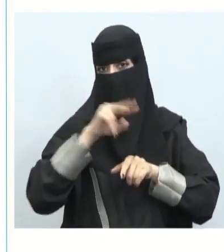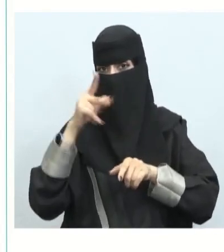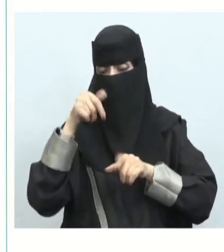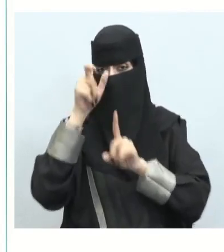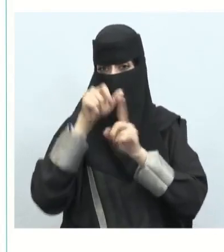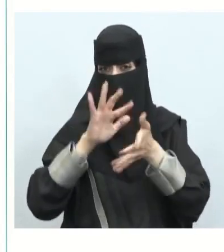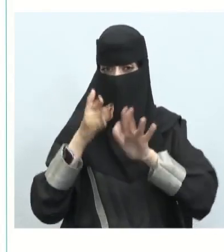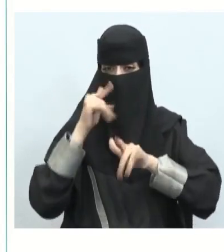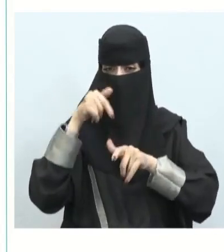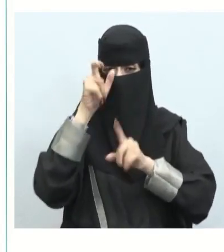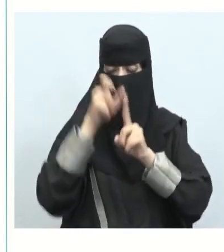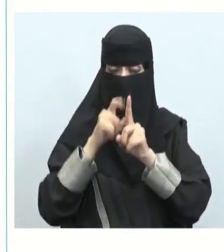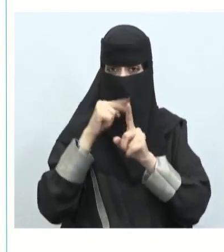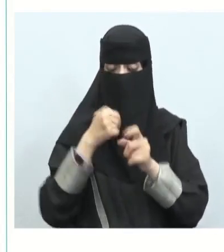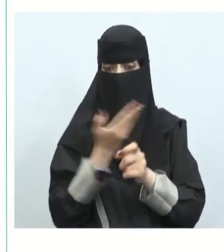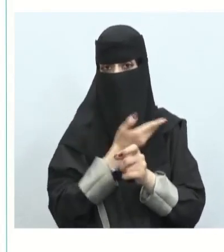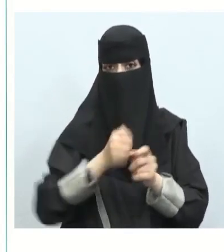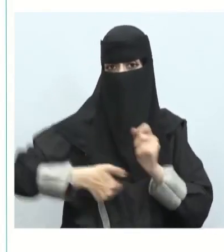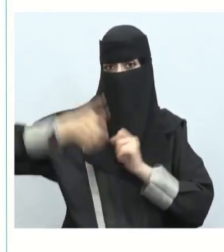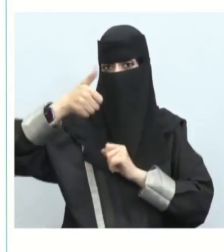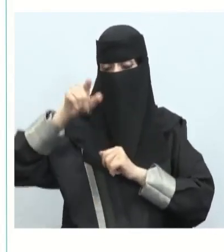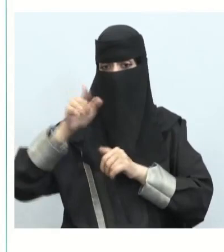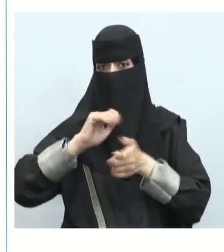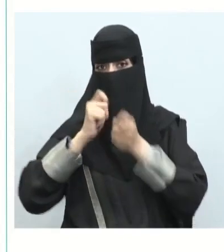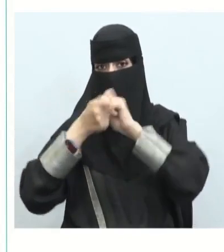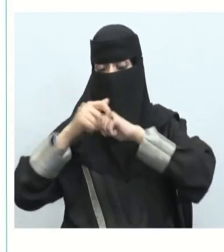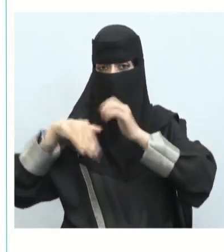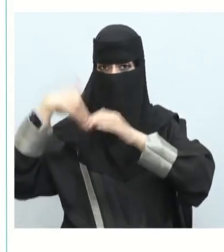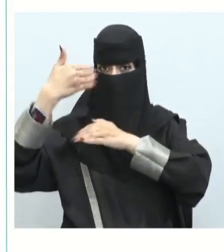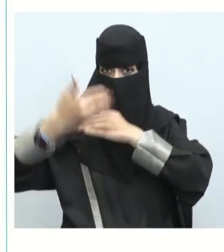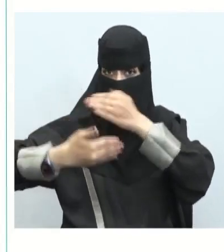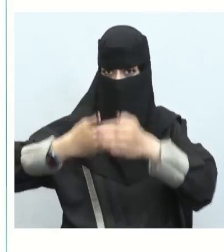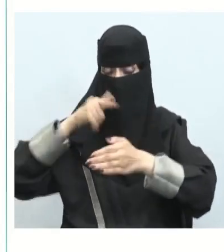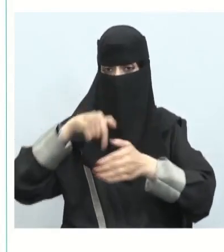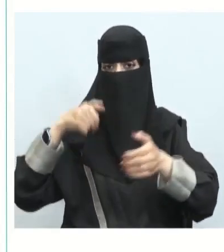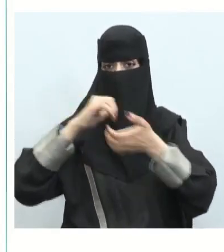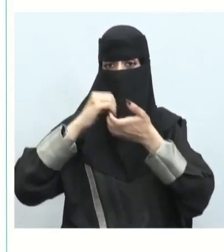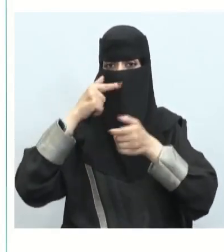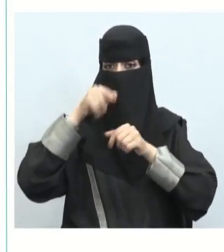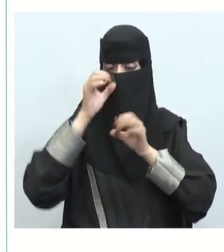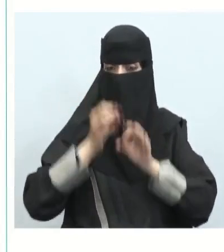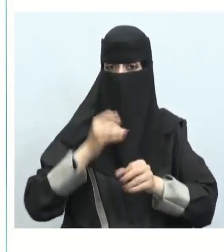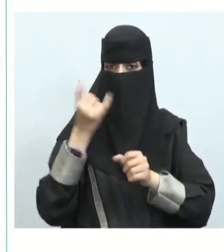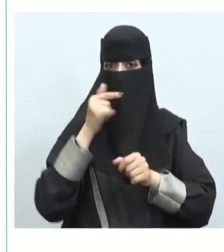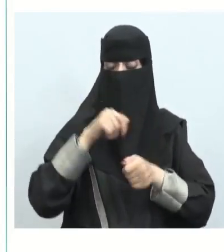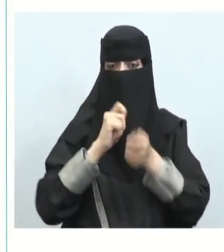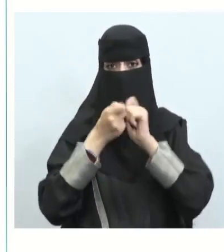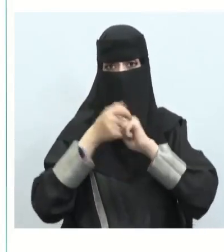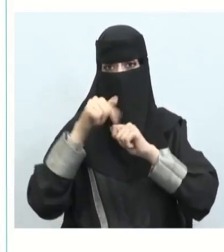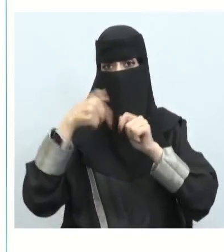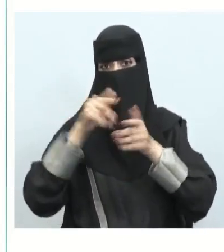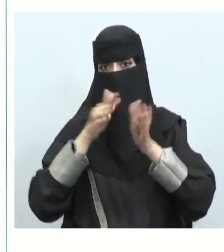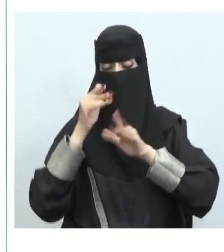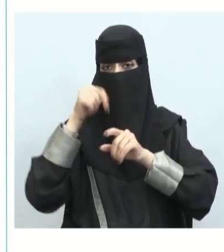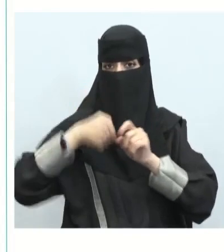الاشخاص المؤثر فيه الانجاز قد يتحول بعد فتره ان المؤثر فيها الانتماء وليس بالضروره ان يكون هناك تغيير وبعض